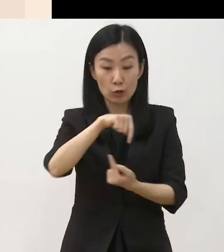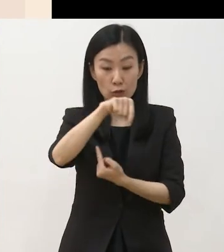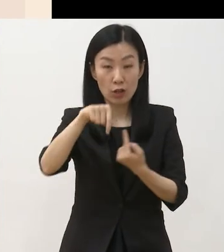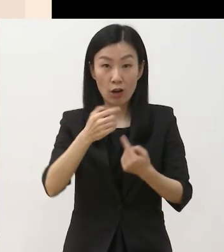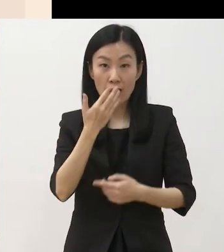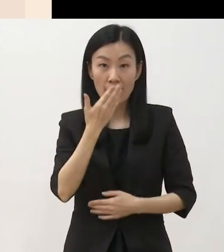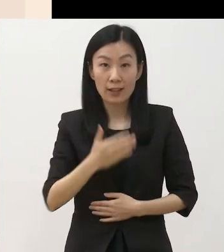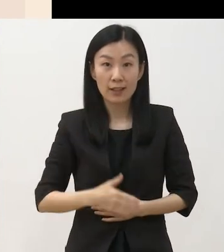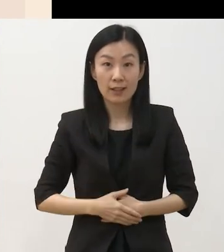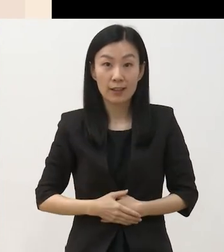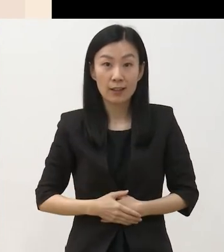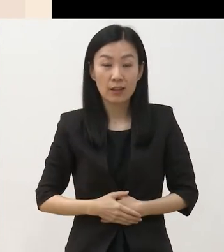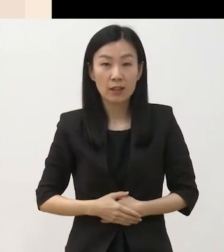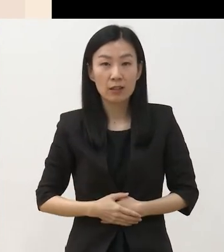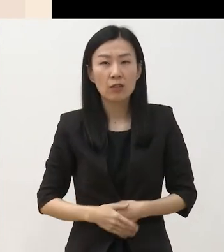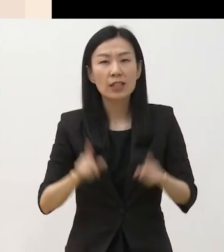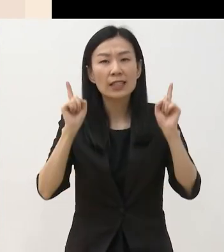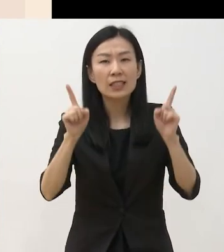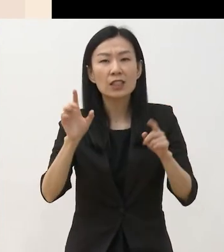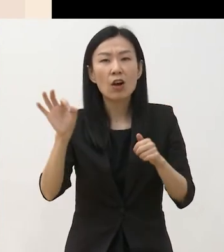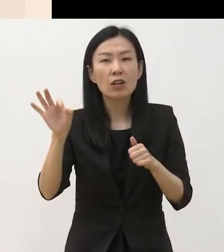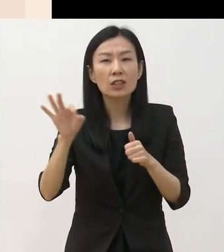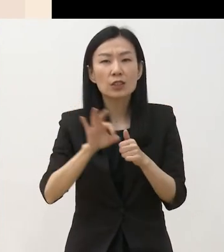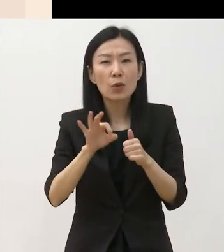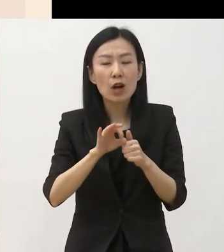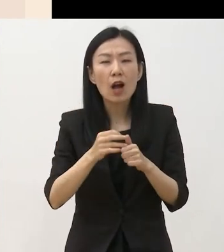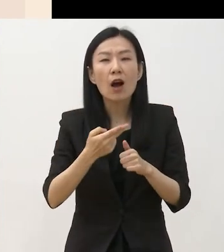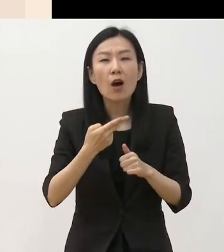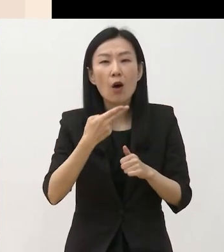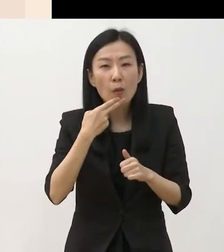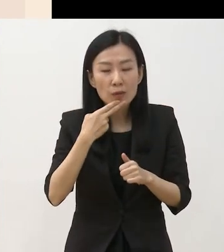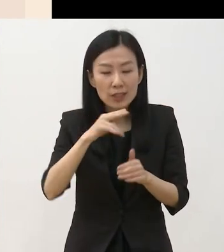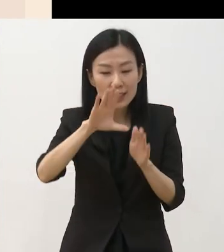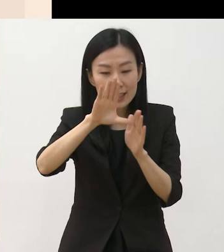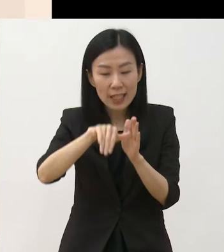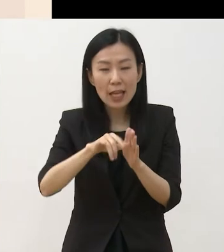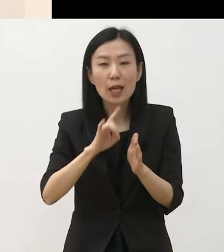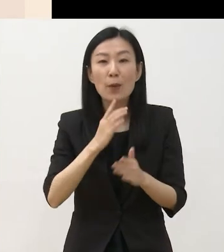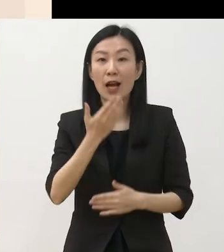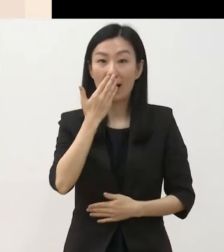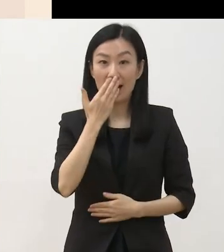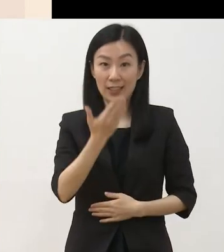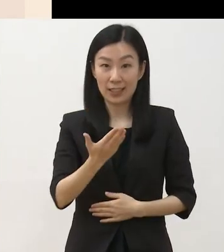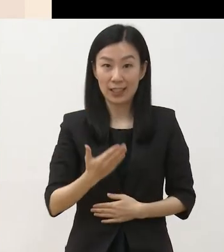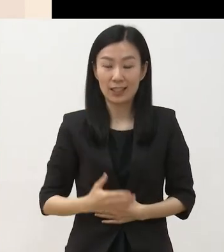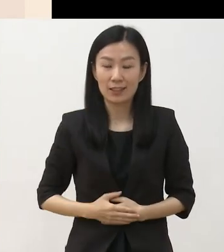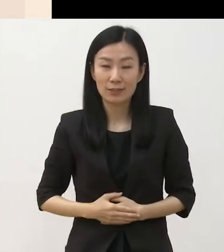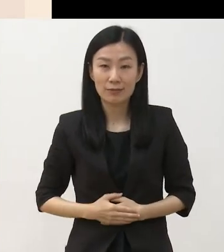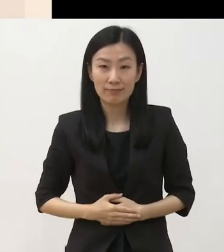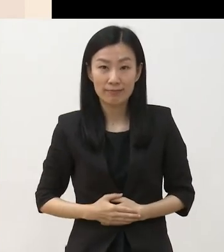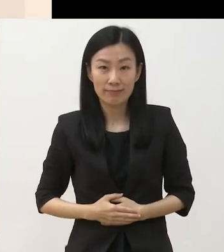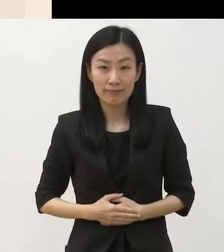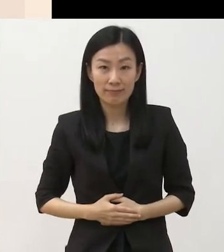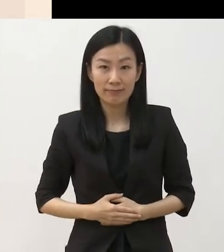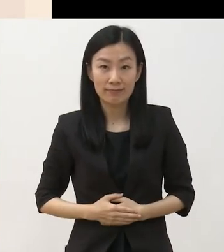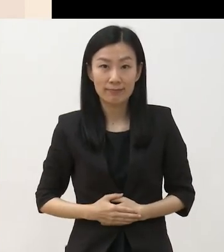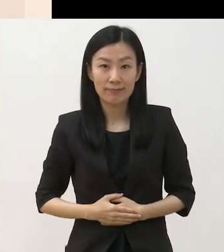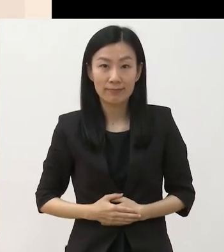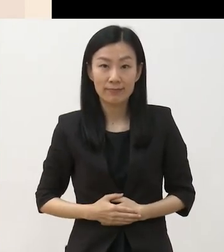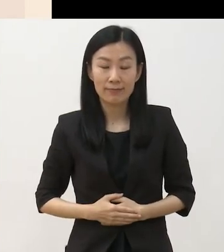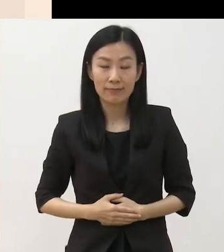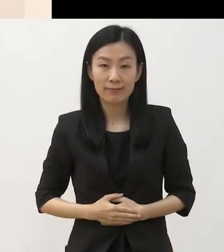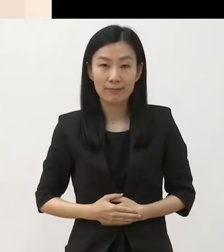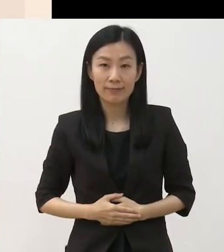단 실업급여를 받지 않은 경우에만 가능하다는 점을 말씀을 드리고요. 그다음에